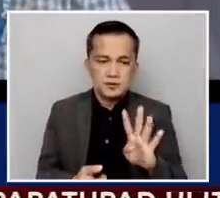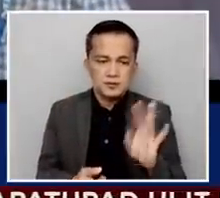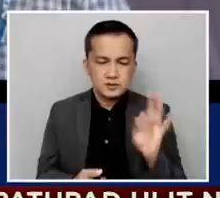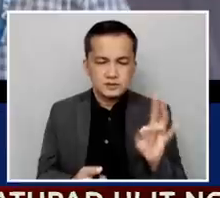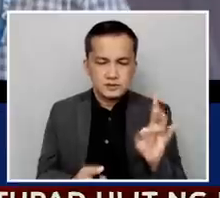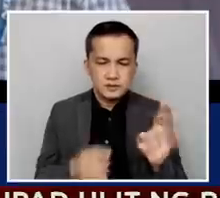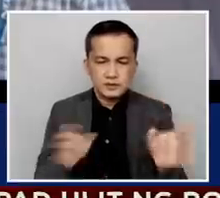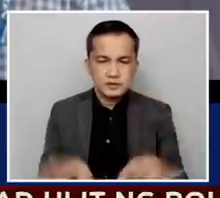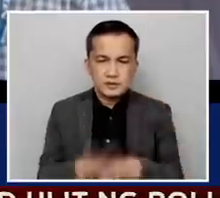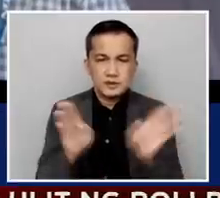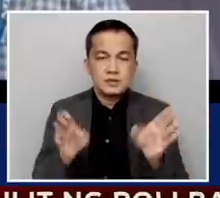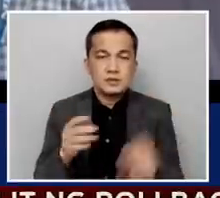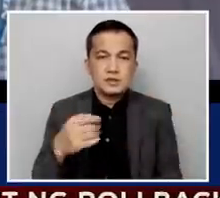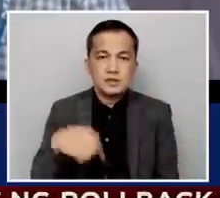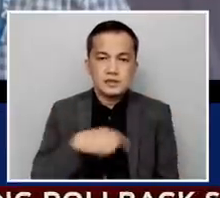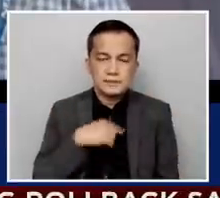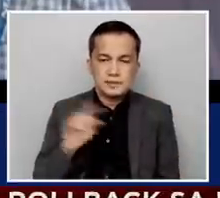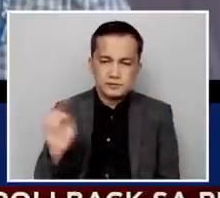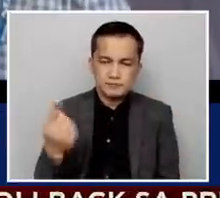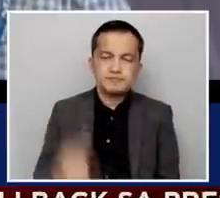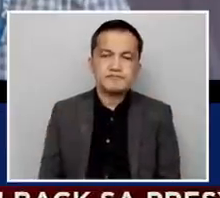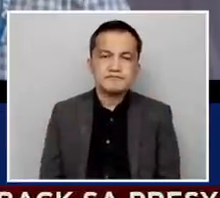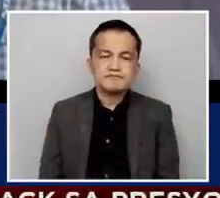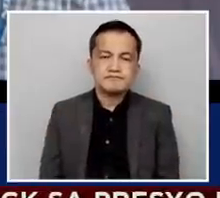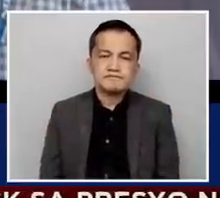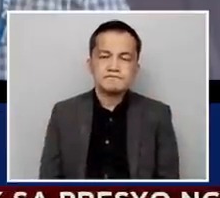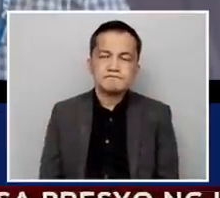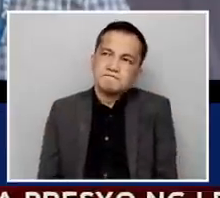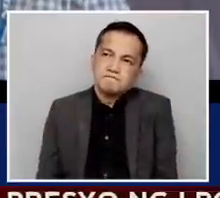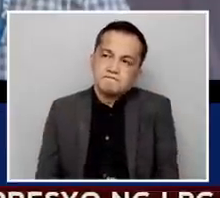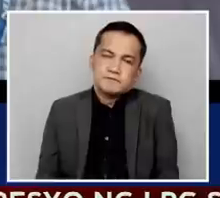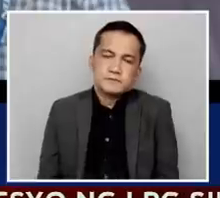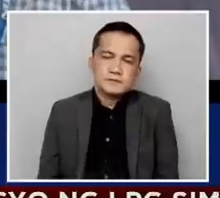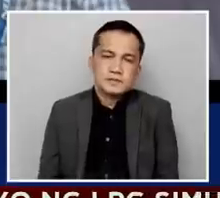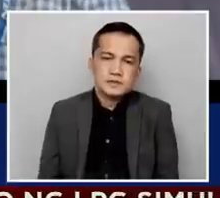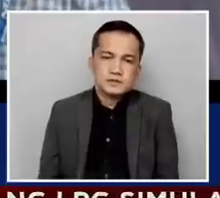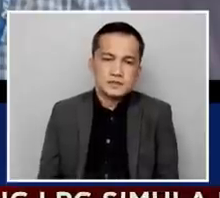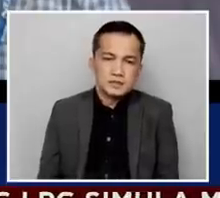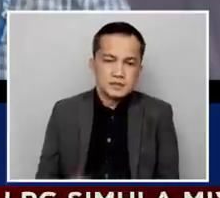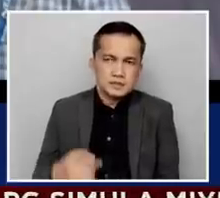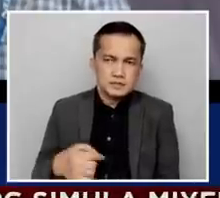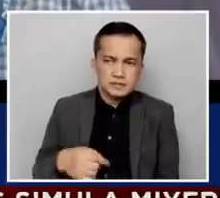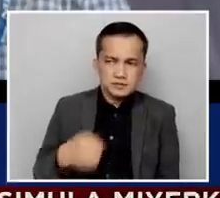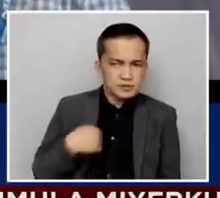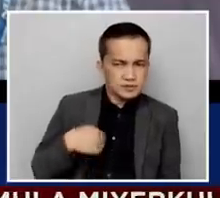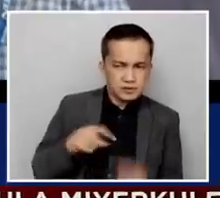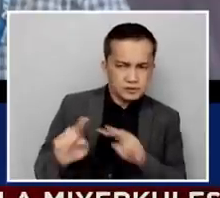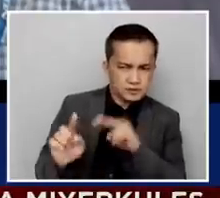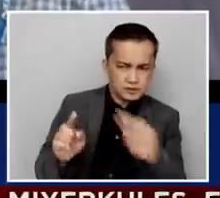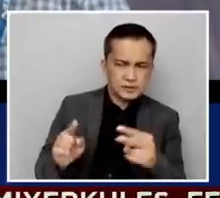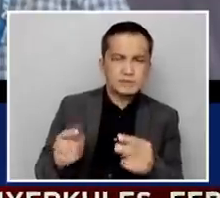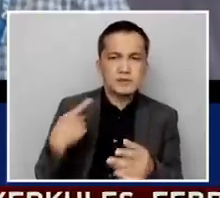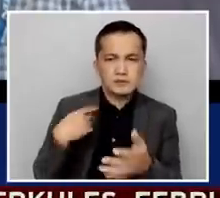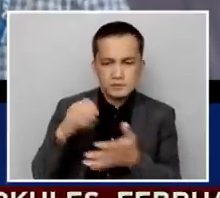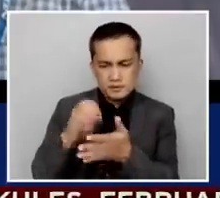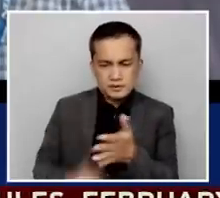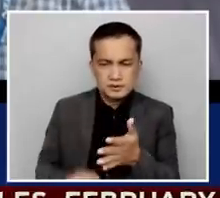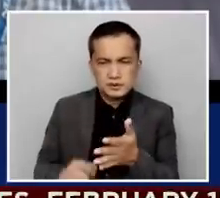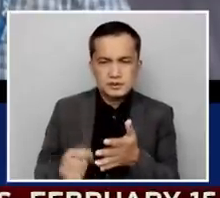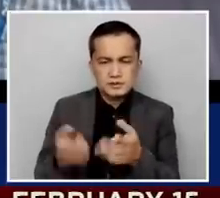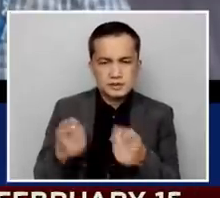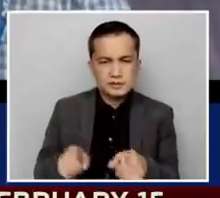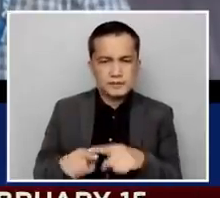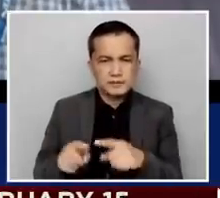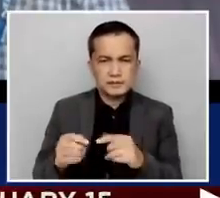niyan sa ating piso. But sa pananaw namin, mayroong rollback na mangyayari pero hindi kasing laki